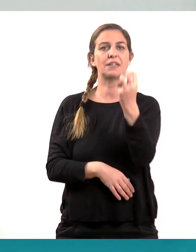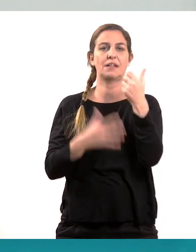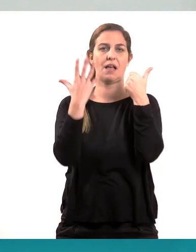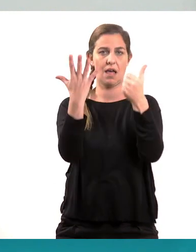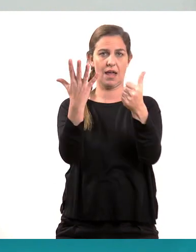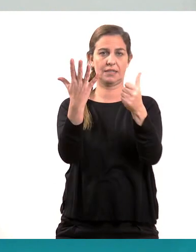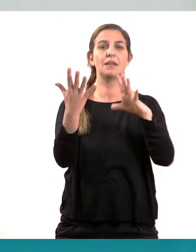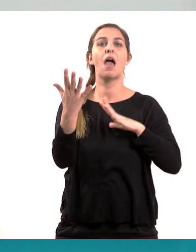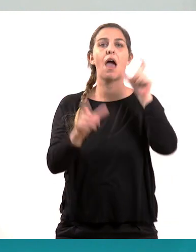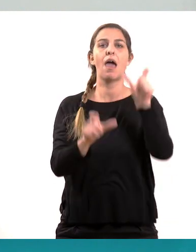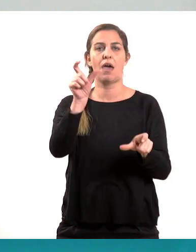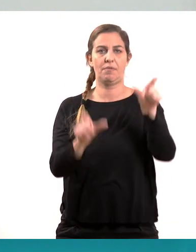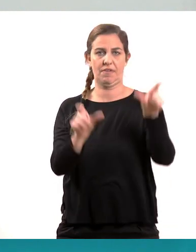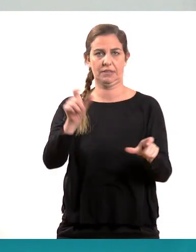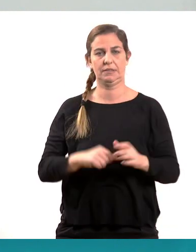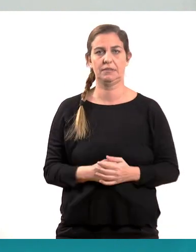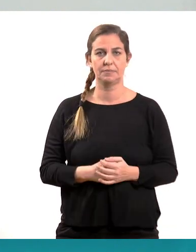2.236 επιβάτες.